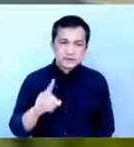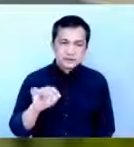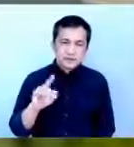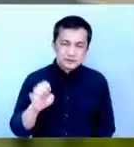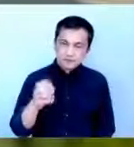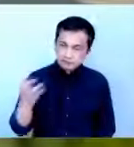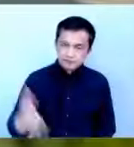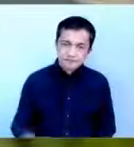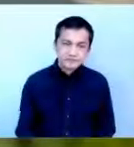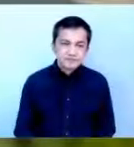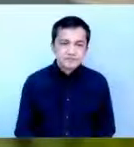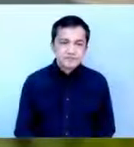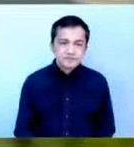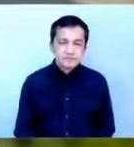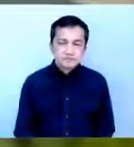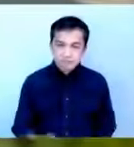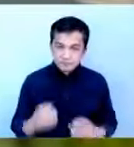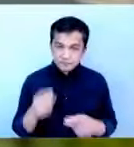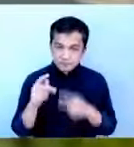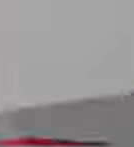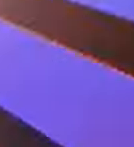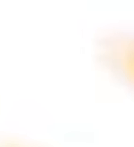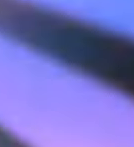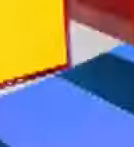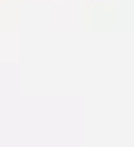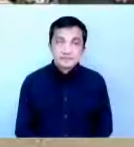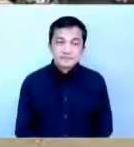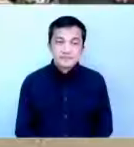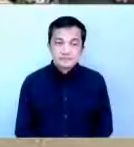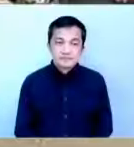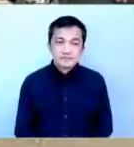Dave, marami na bang tao dyan?